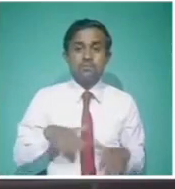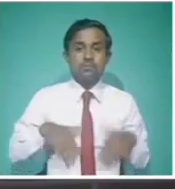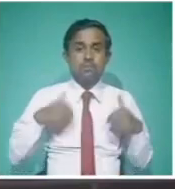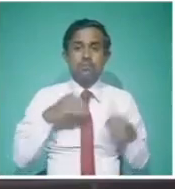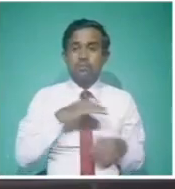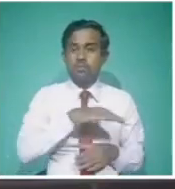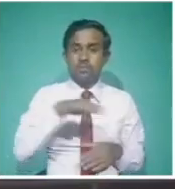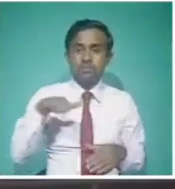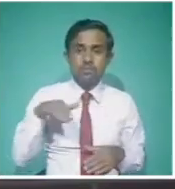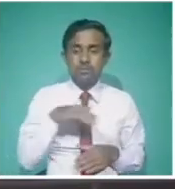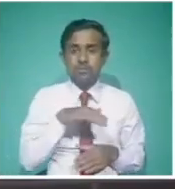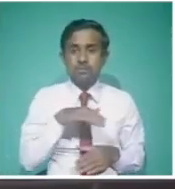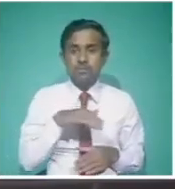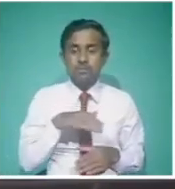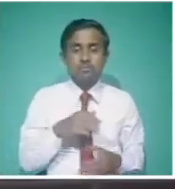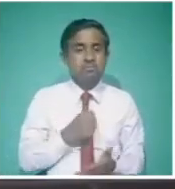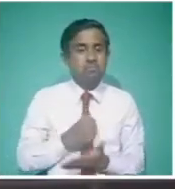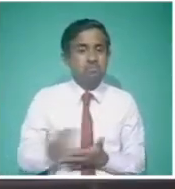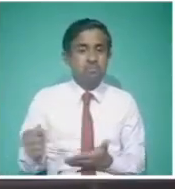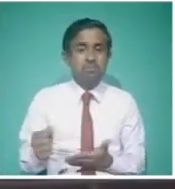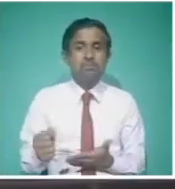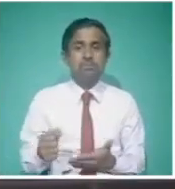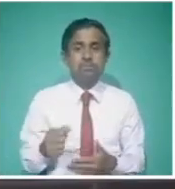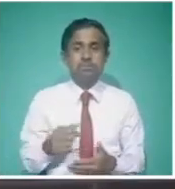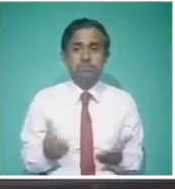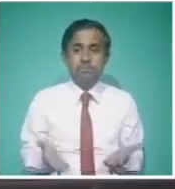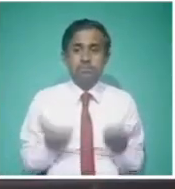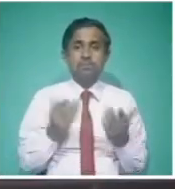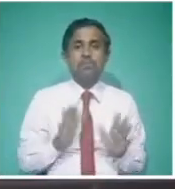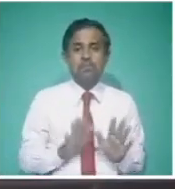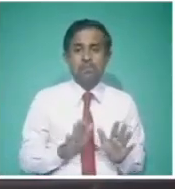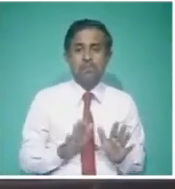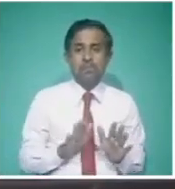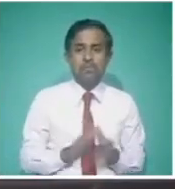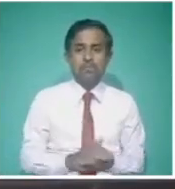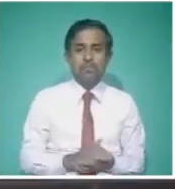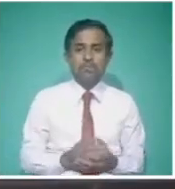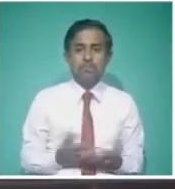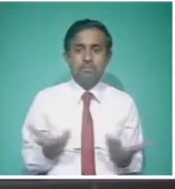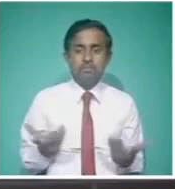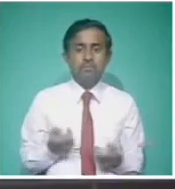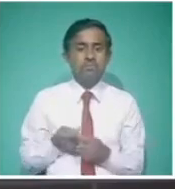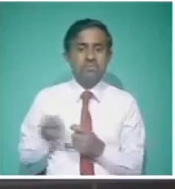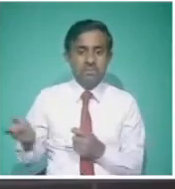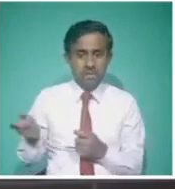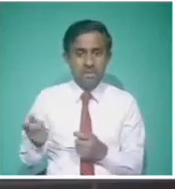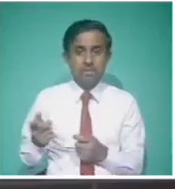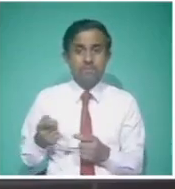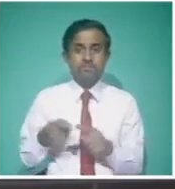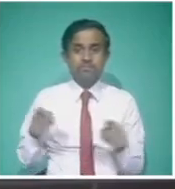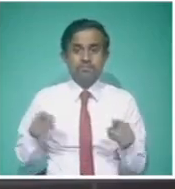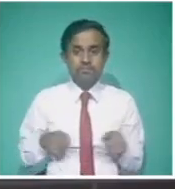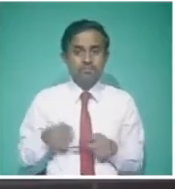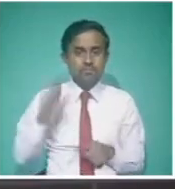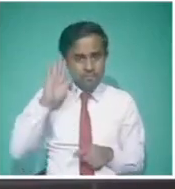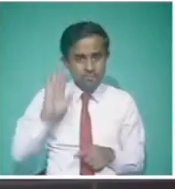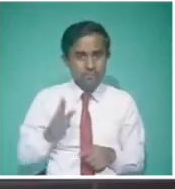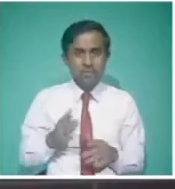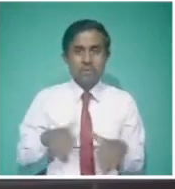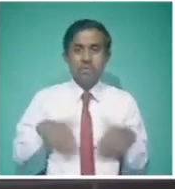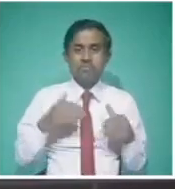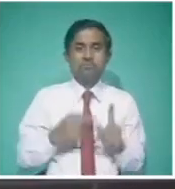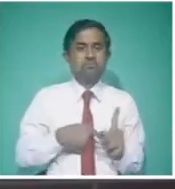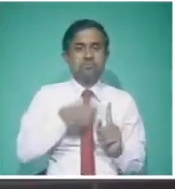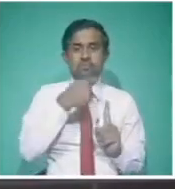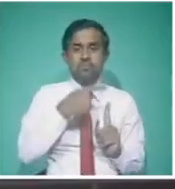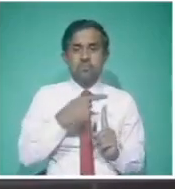සෞඛ්‍ය ශාස්ත්‍රය විනාශ වෙලා තියෙන තත්ත්වෙන් ගොඩේම මිසක් එහෙම නැත්නම් ගෙවන වාට්ටු ලබා දීම තුලින් මේ සෞඛ්‍ය ශාස්ත්‍රය